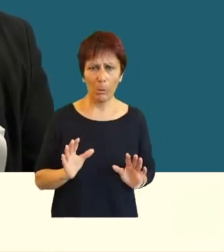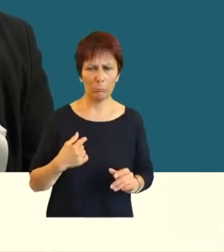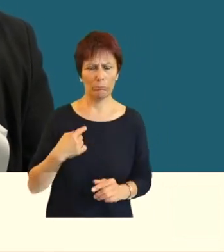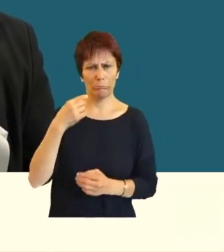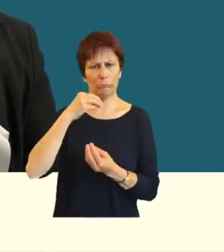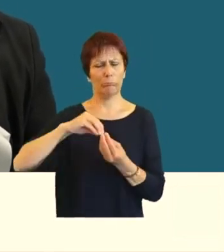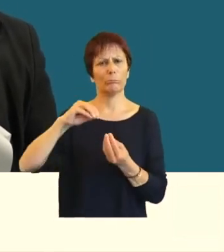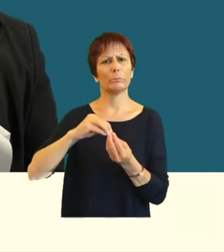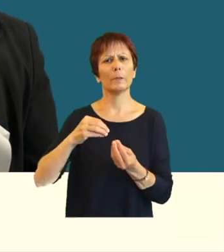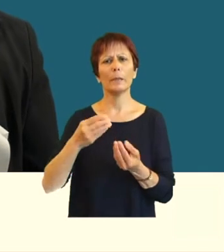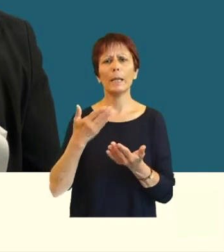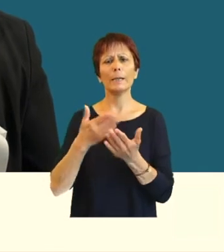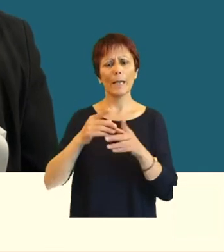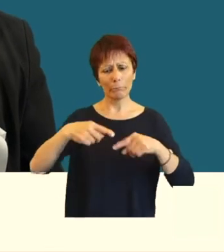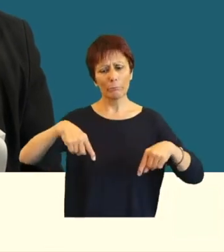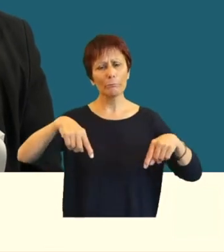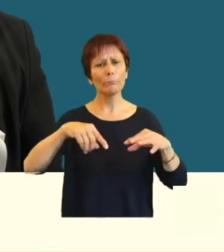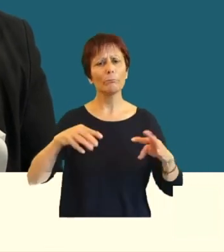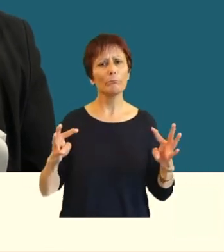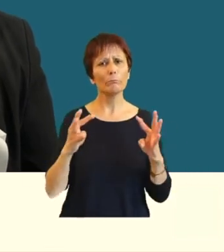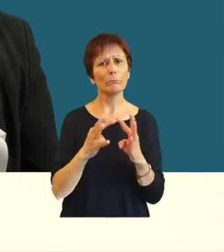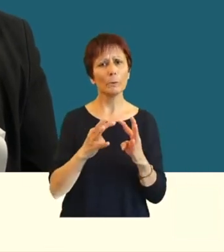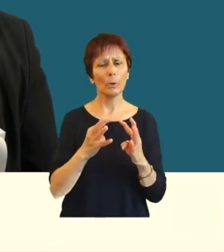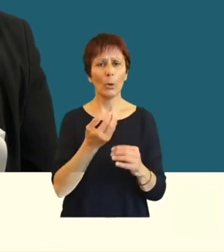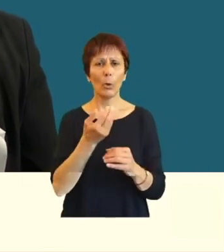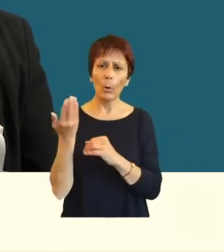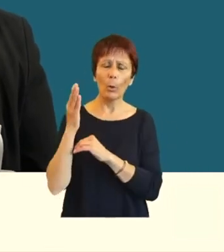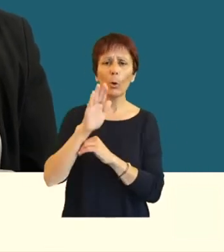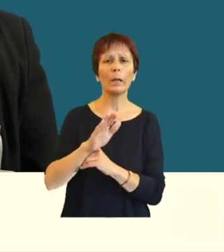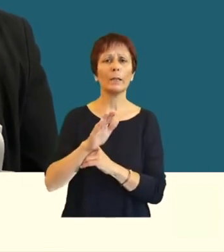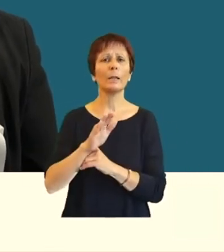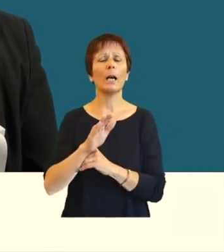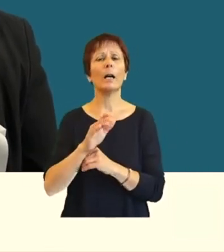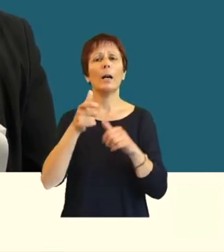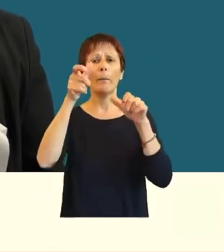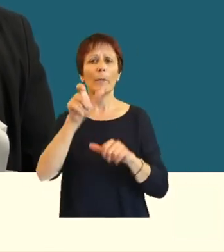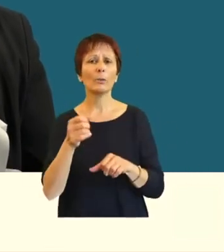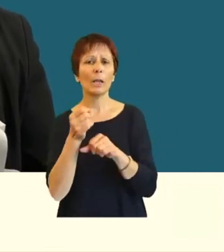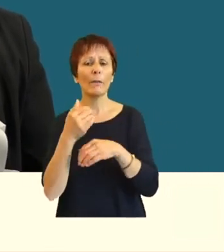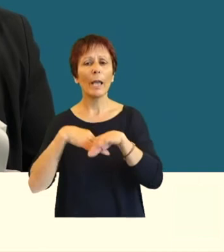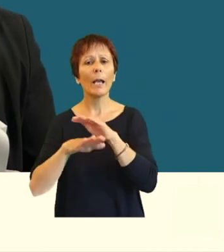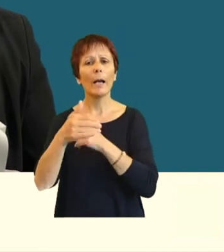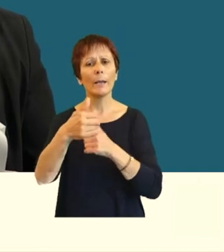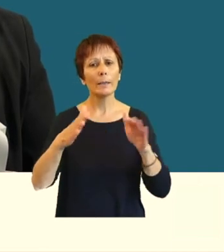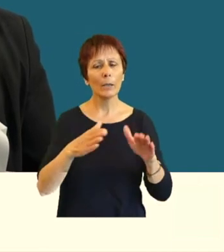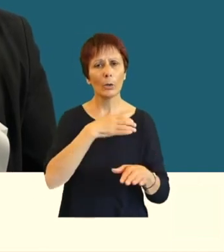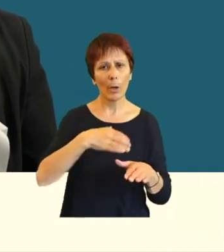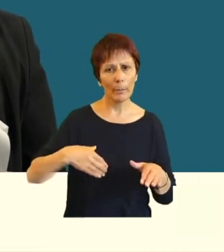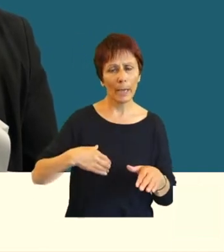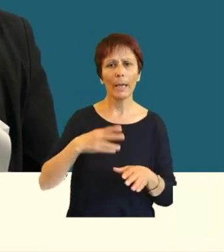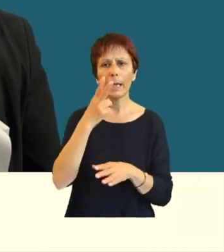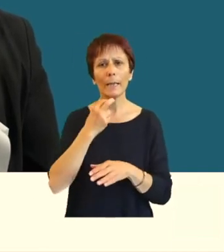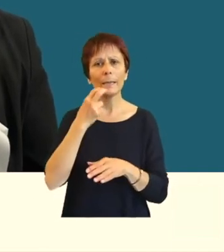précisé que cette cellule sera composée de représentants d'officiers d'état civil ou experts issus des mairies de secteur, du service état civil de la mairie